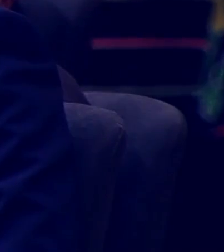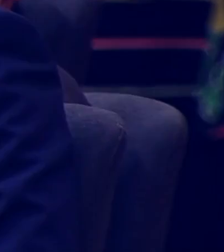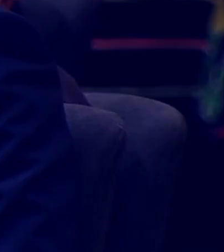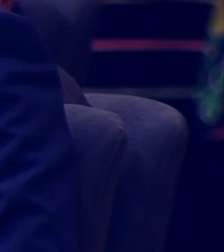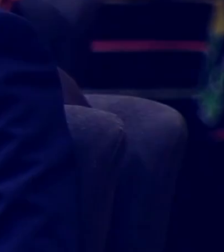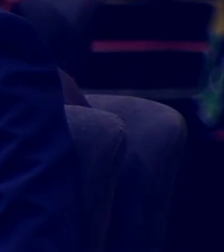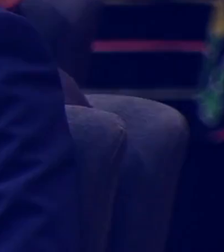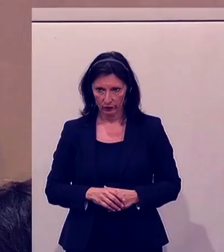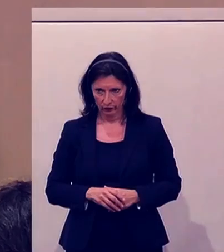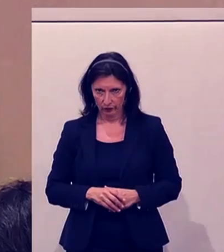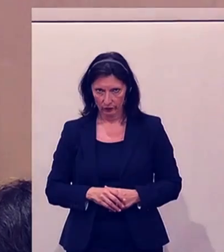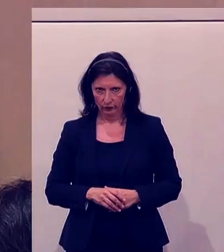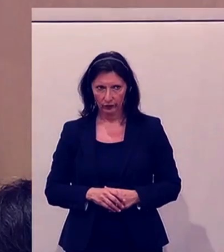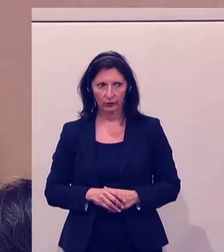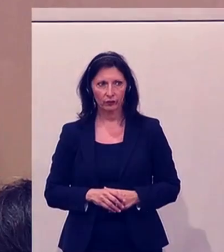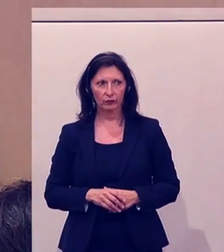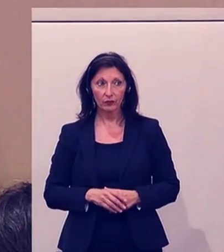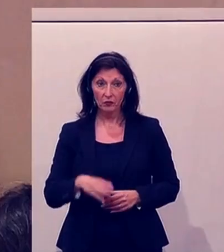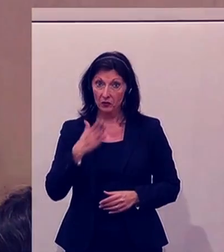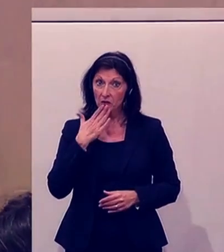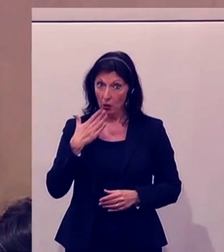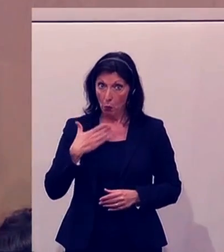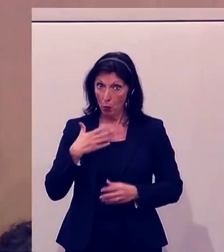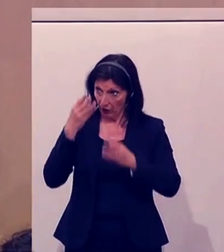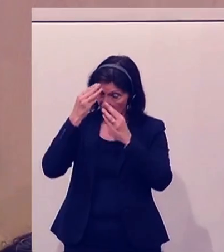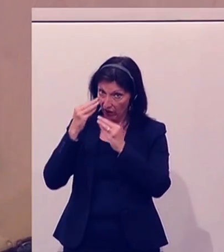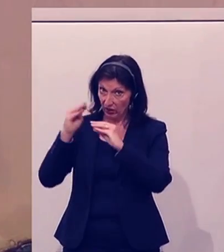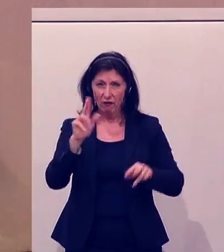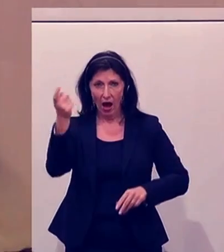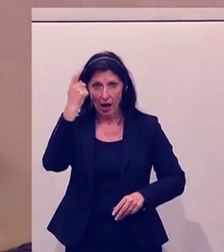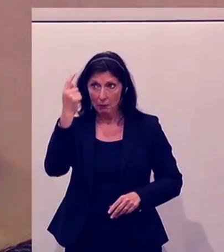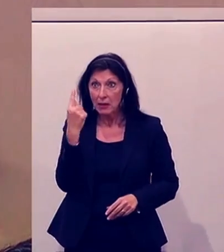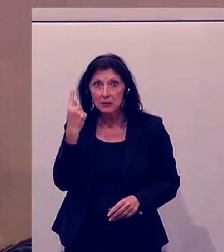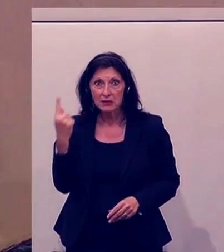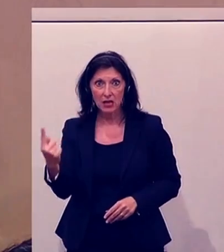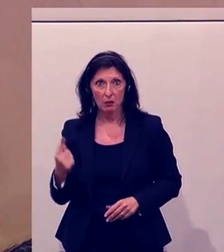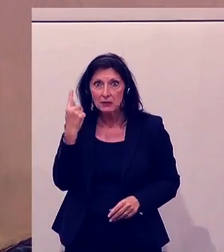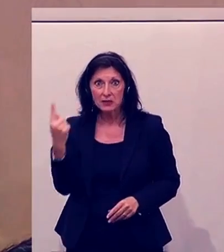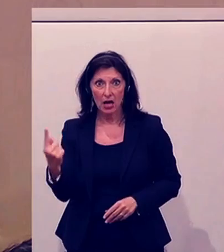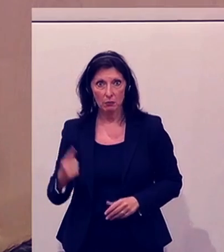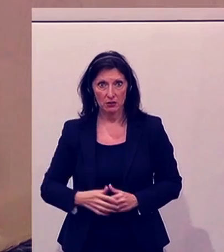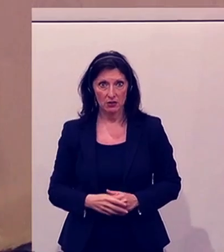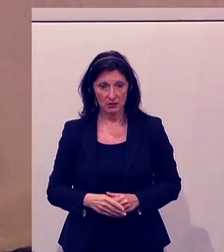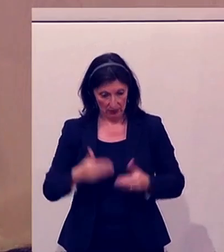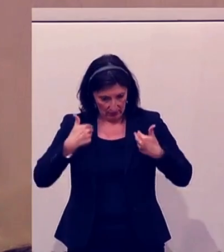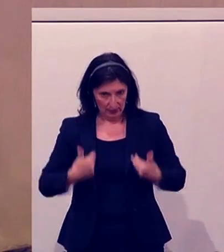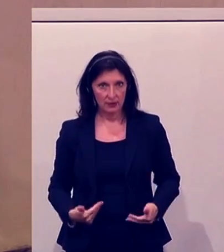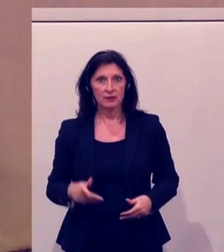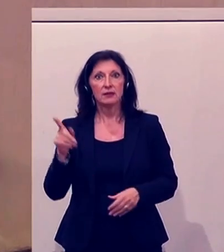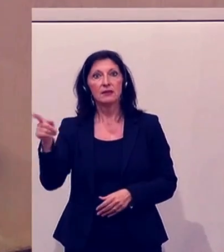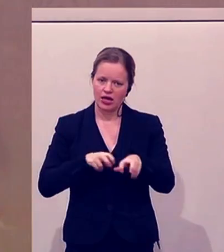ist ungeheuerlich. Wer Vertrauen will, muss Verantwortung leben. Sie stellen das Ich vor